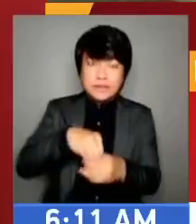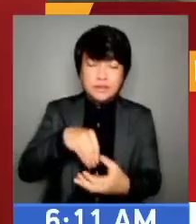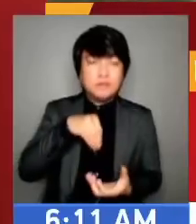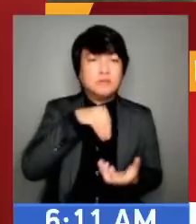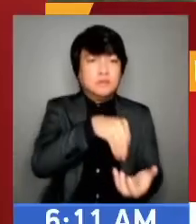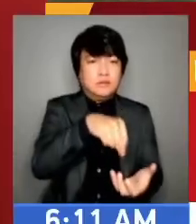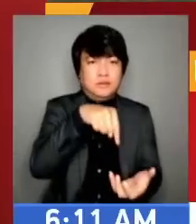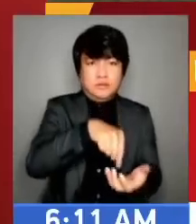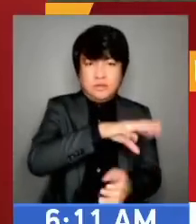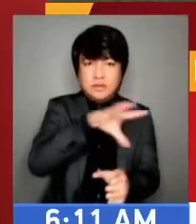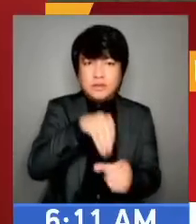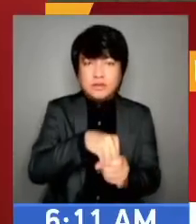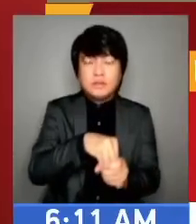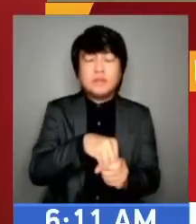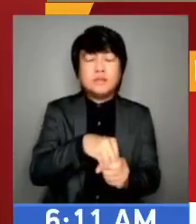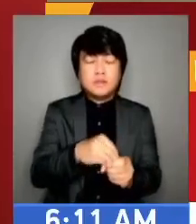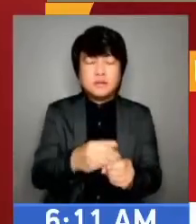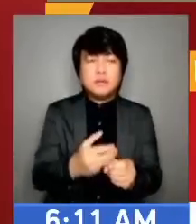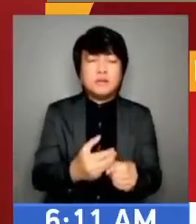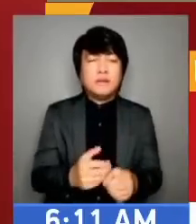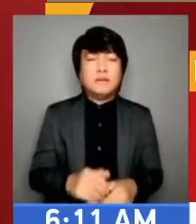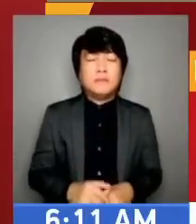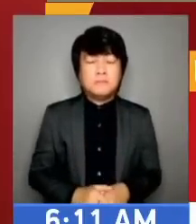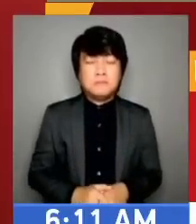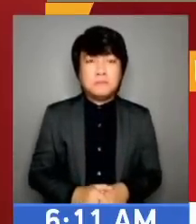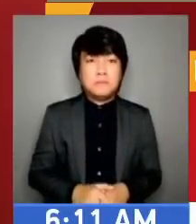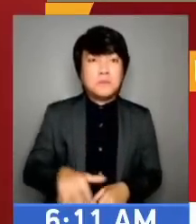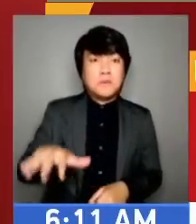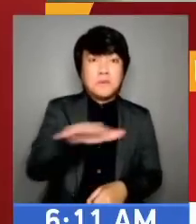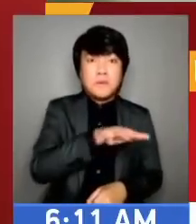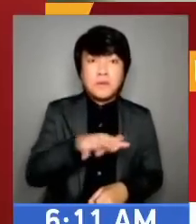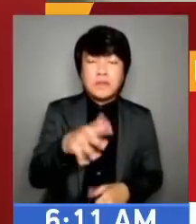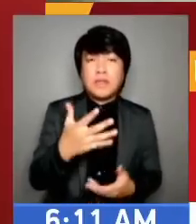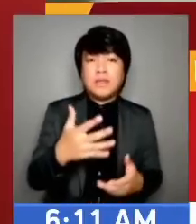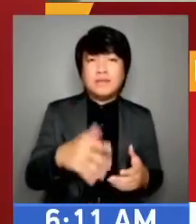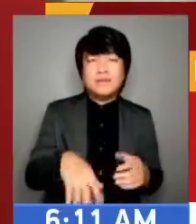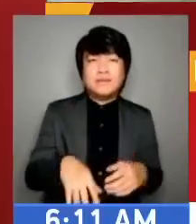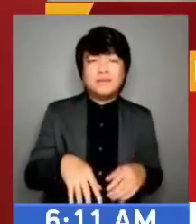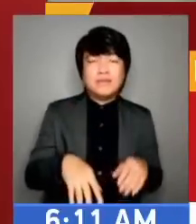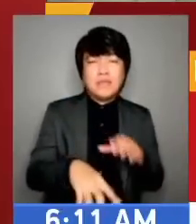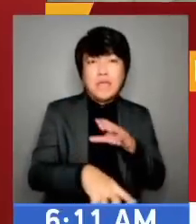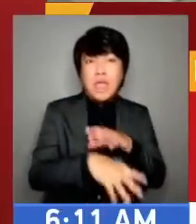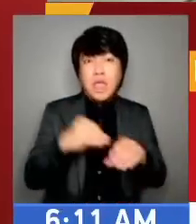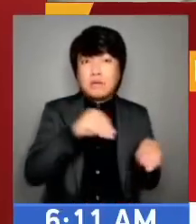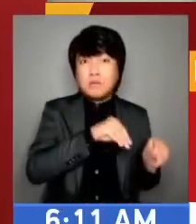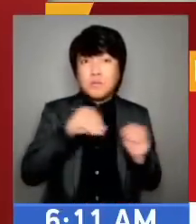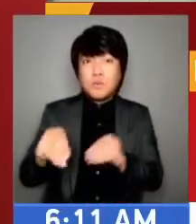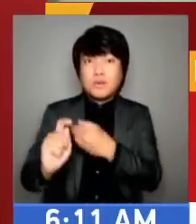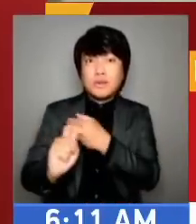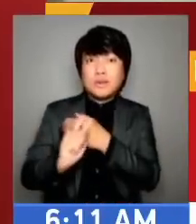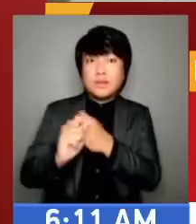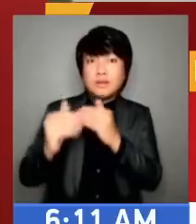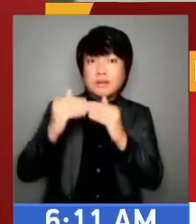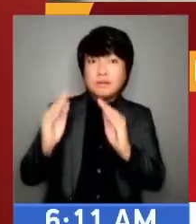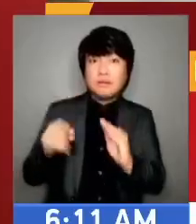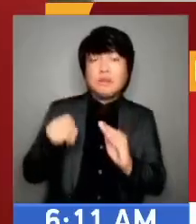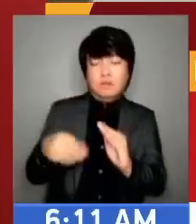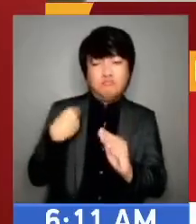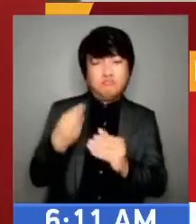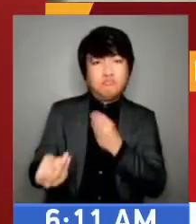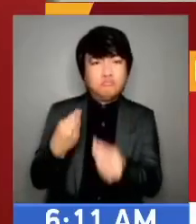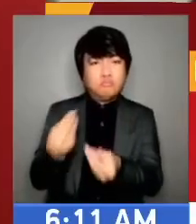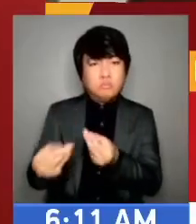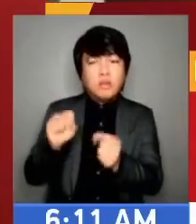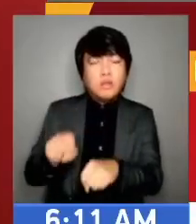Nasa ganon, yung mga kababayan natin na nasa evacuation center, kahit pa paano may magamit. At doon sa pananatili nila sa ating